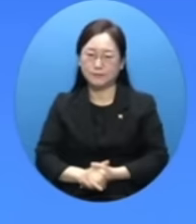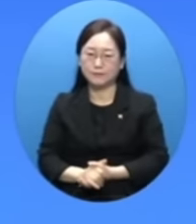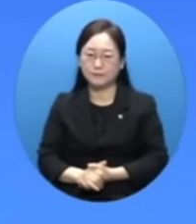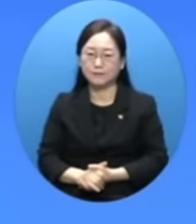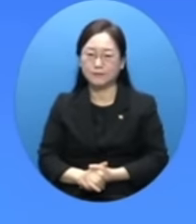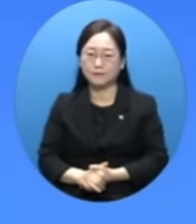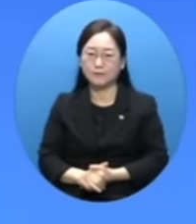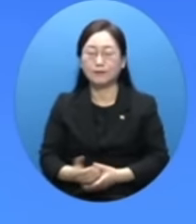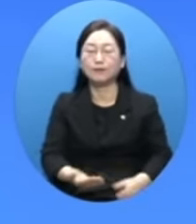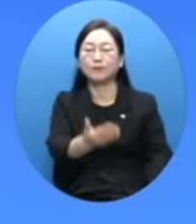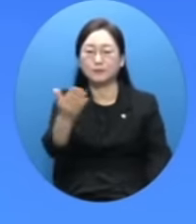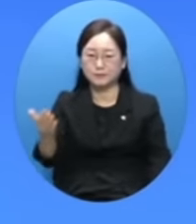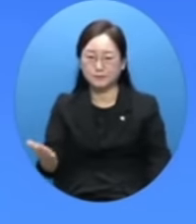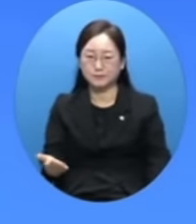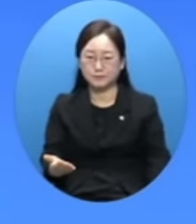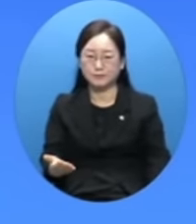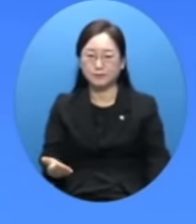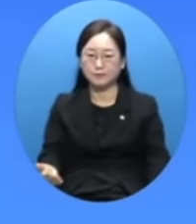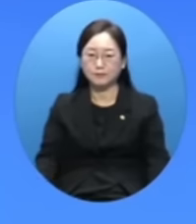여러분,